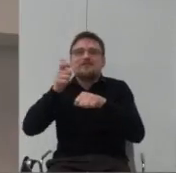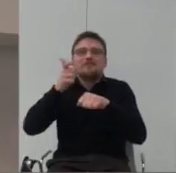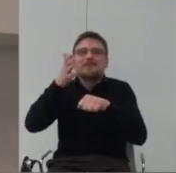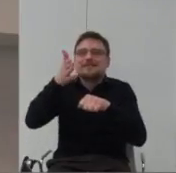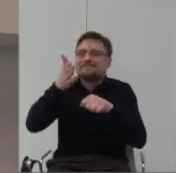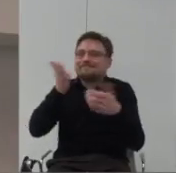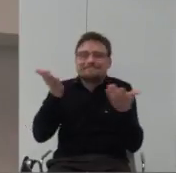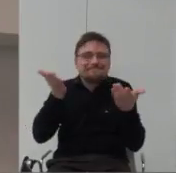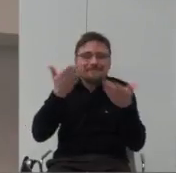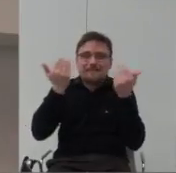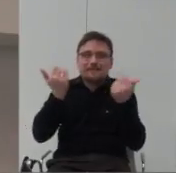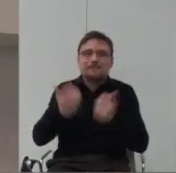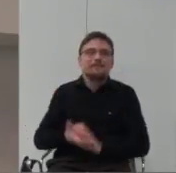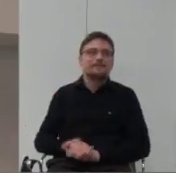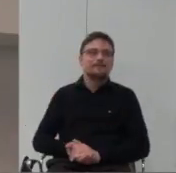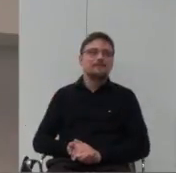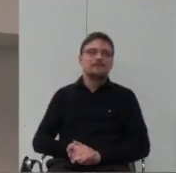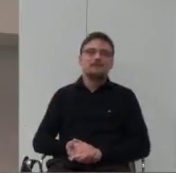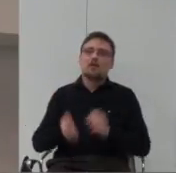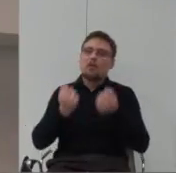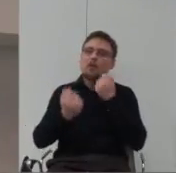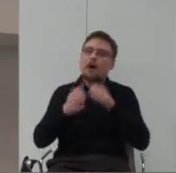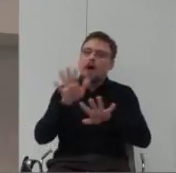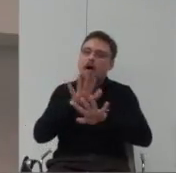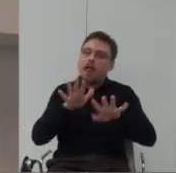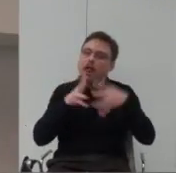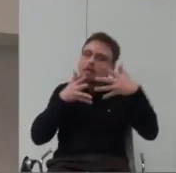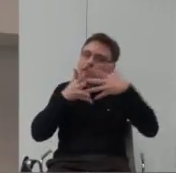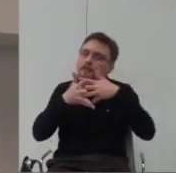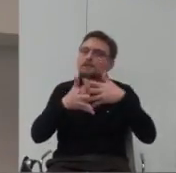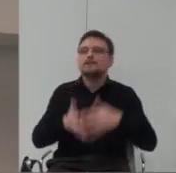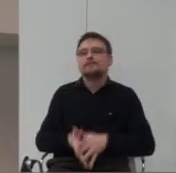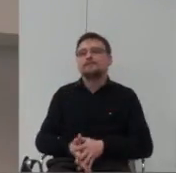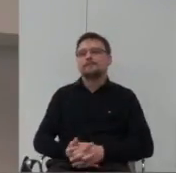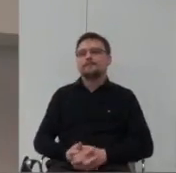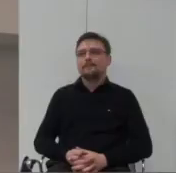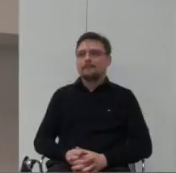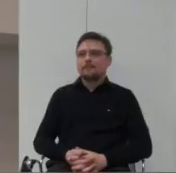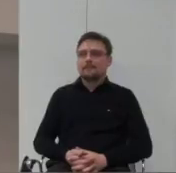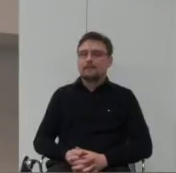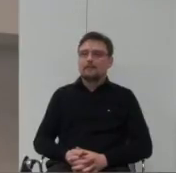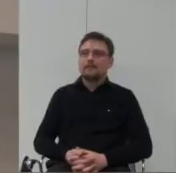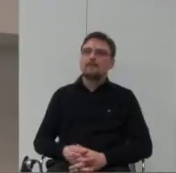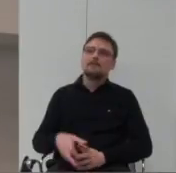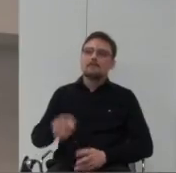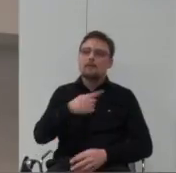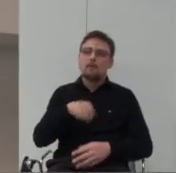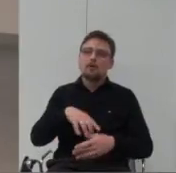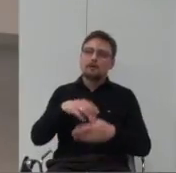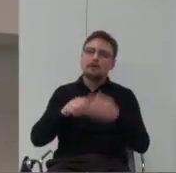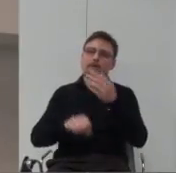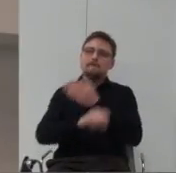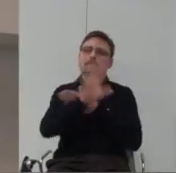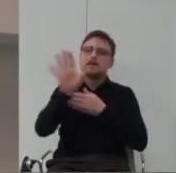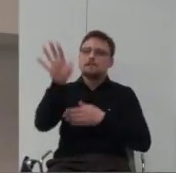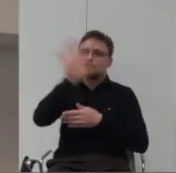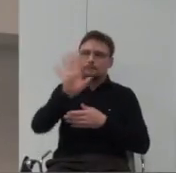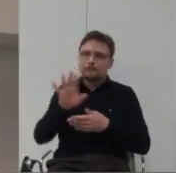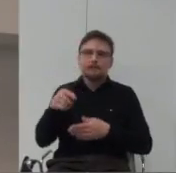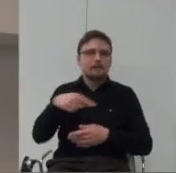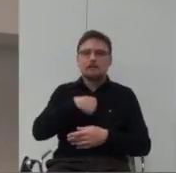jak 2030, 2050 czy 2070, coś takiego było powiedziane. Ja może będę starał się bardzo szybko,